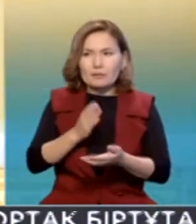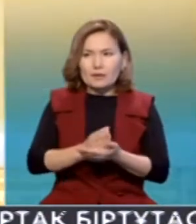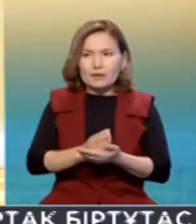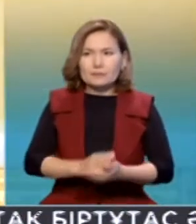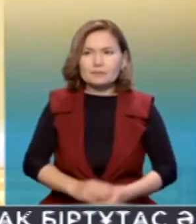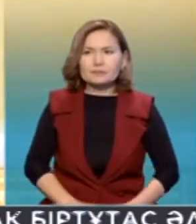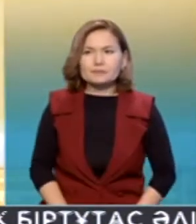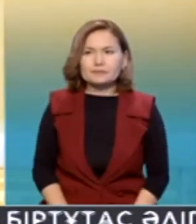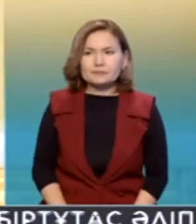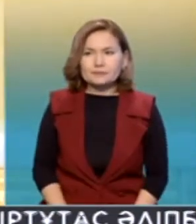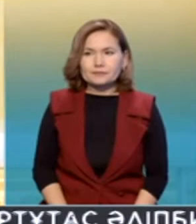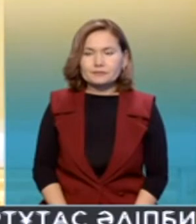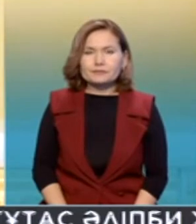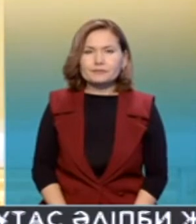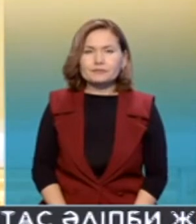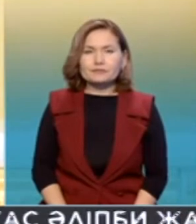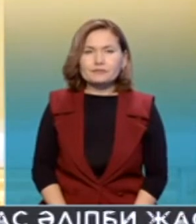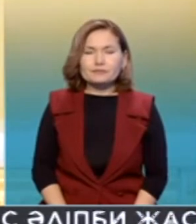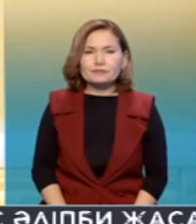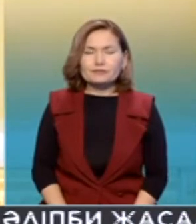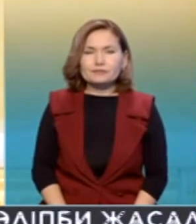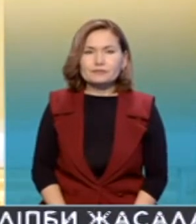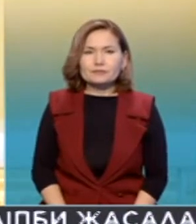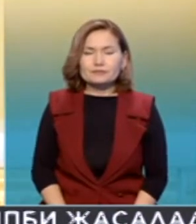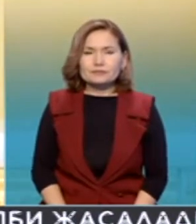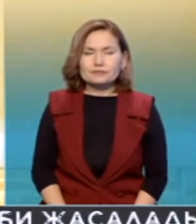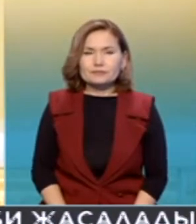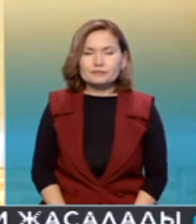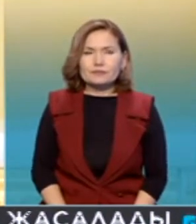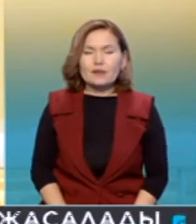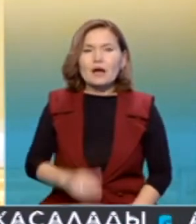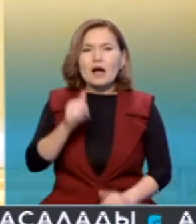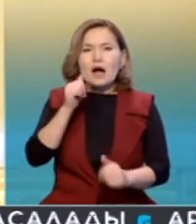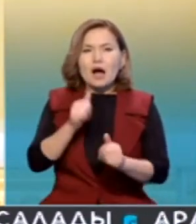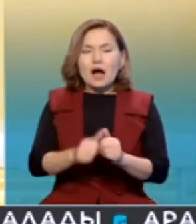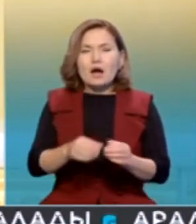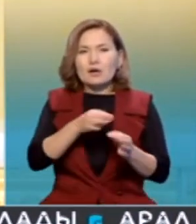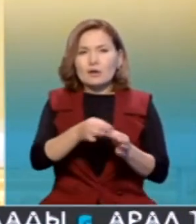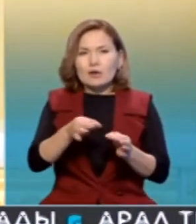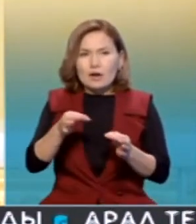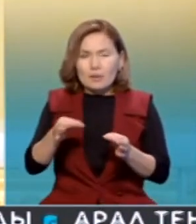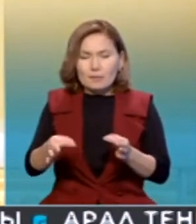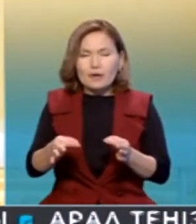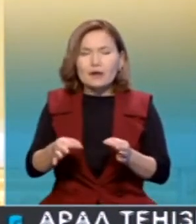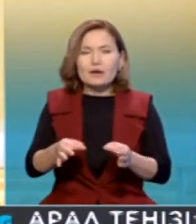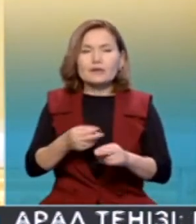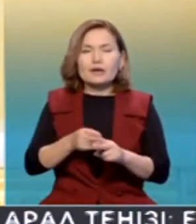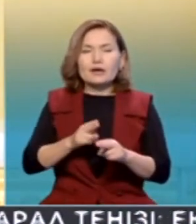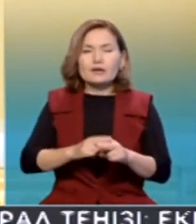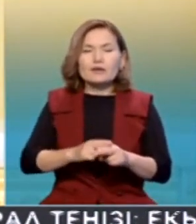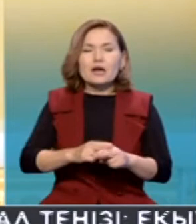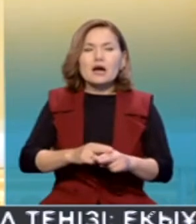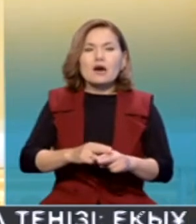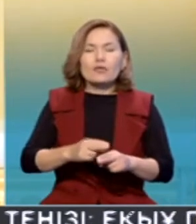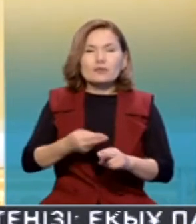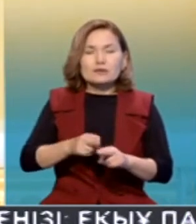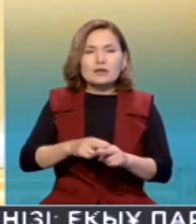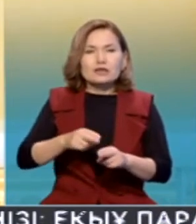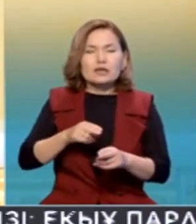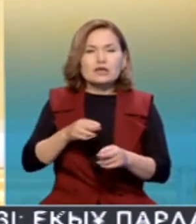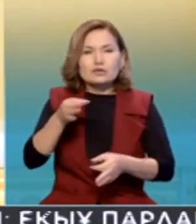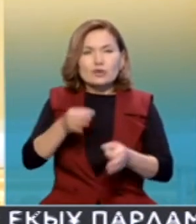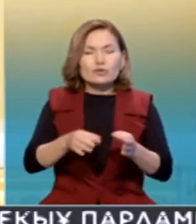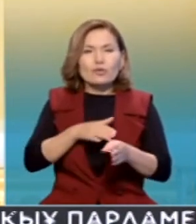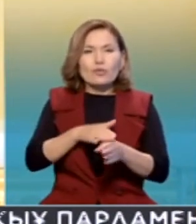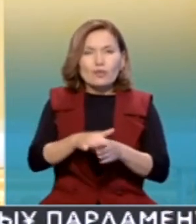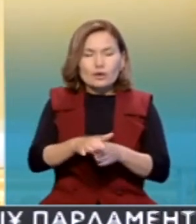Есть региональная палата частных судебных исполнителей. Әр өңірде аймақтық жеке сот орындаушылары палатасы бар. Мұндай жағдайда